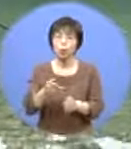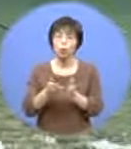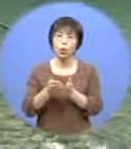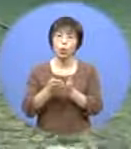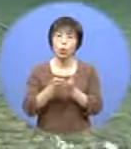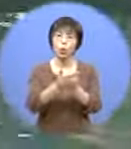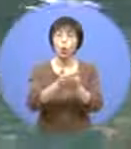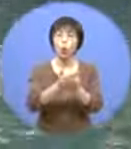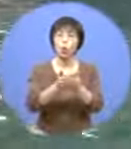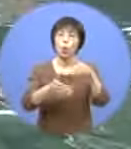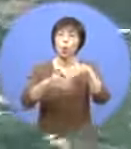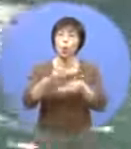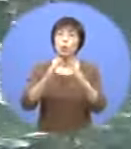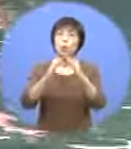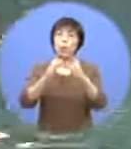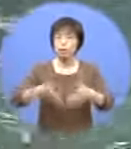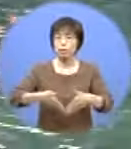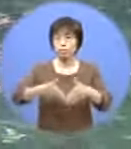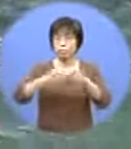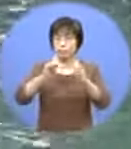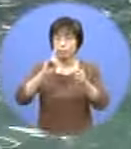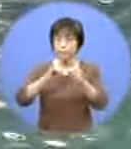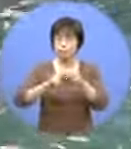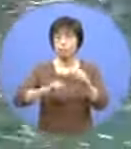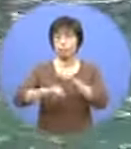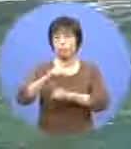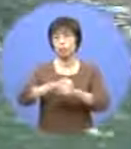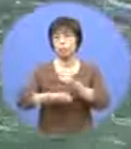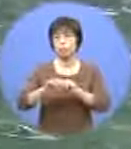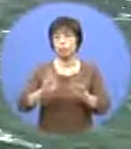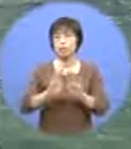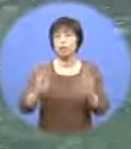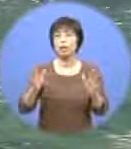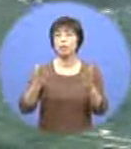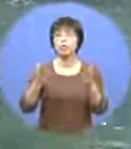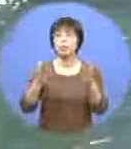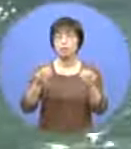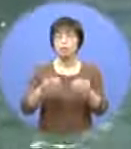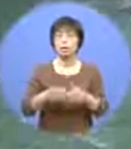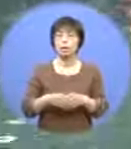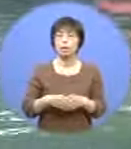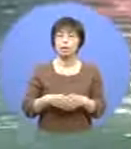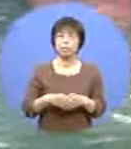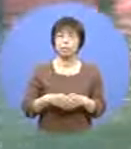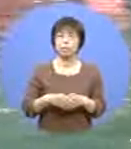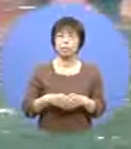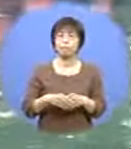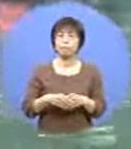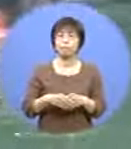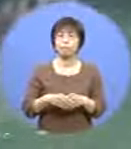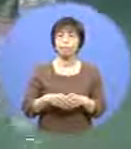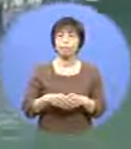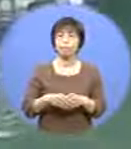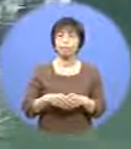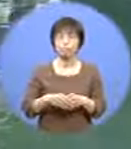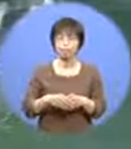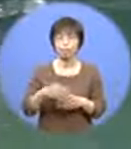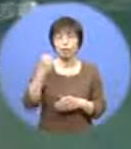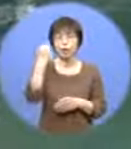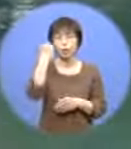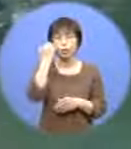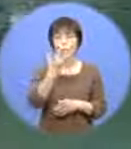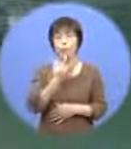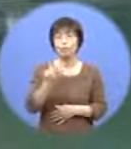を立ち上げようということで取り組んだことでした。それでまあいろいろ苦労もあったんだけど